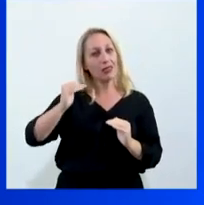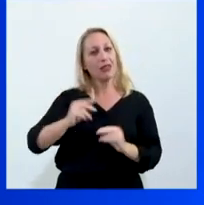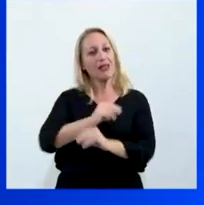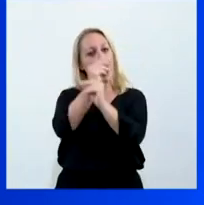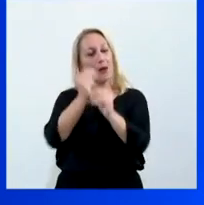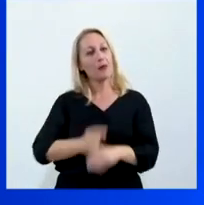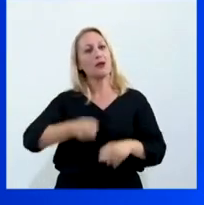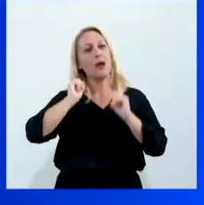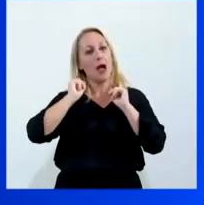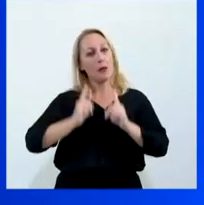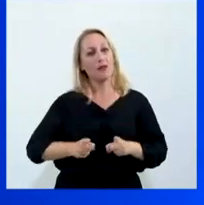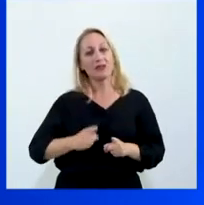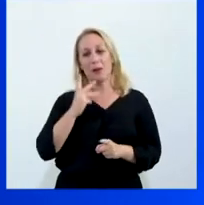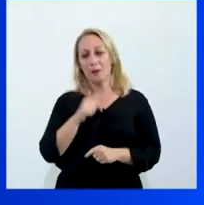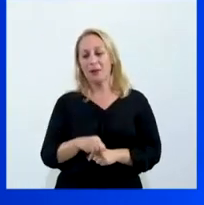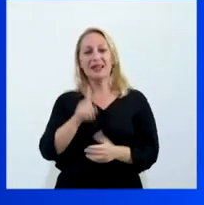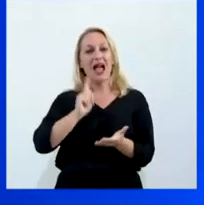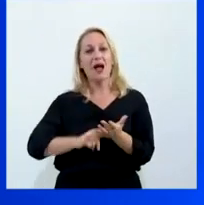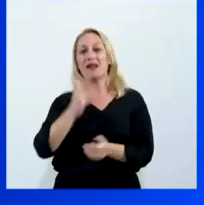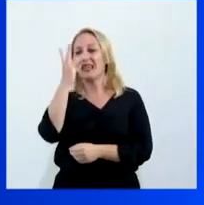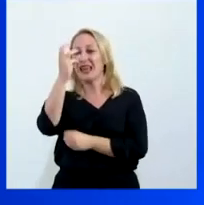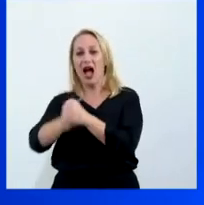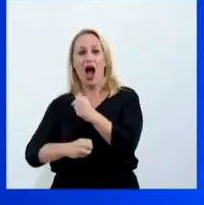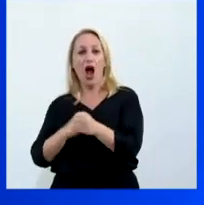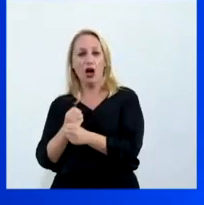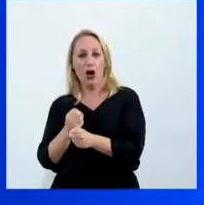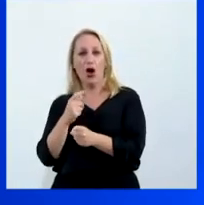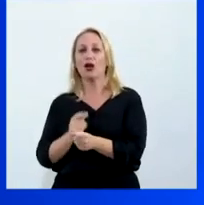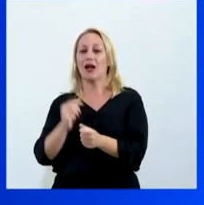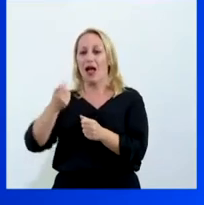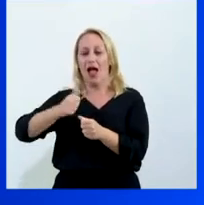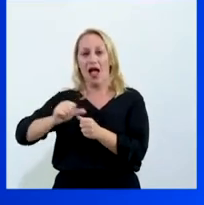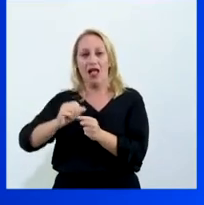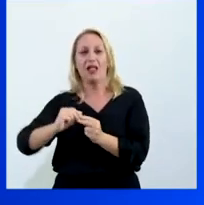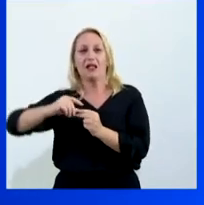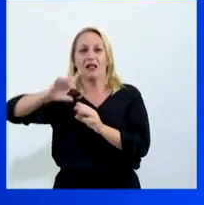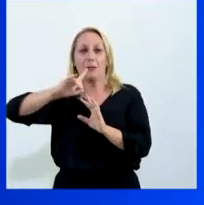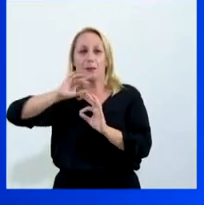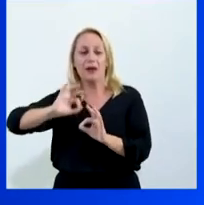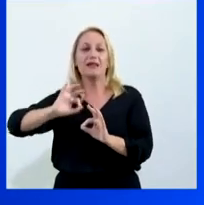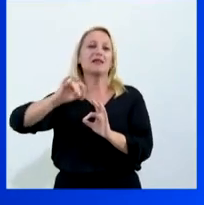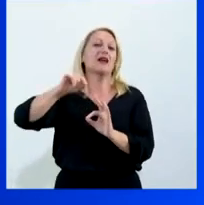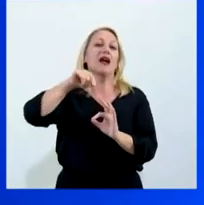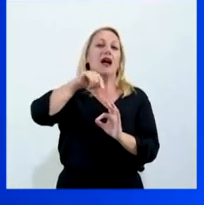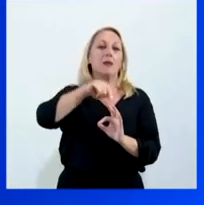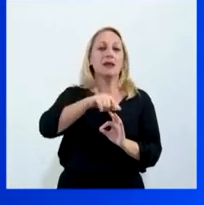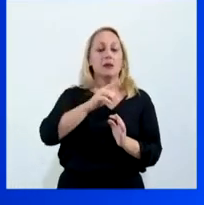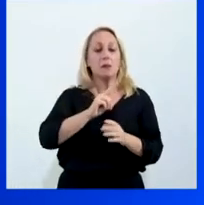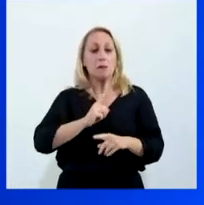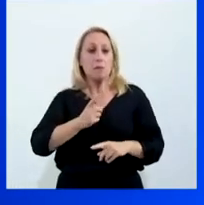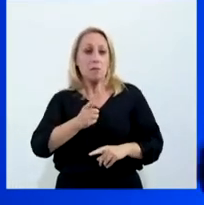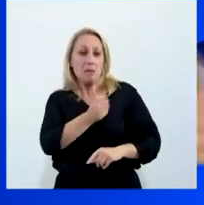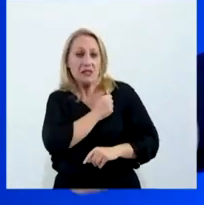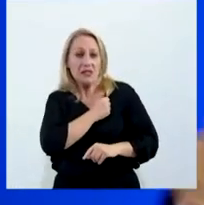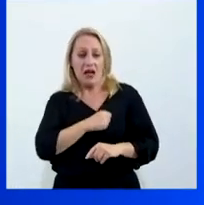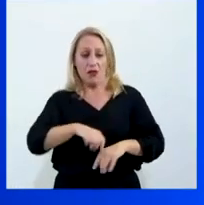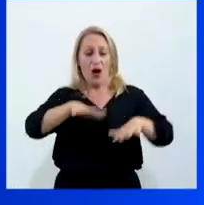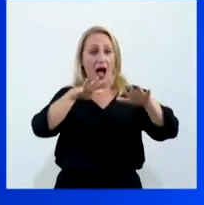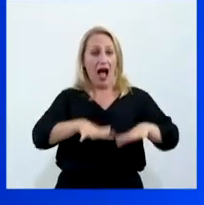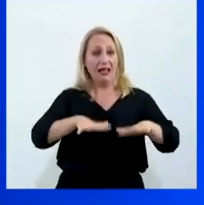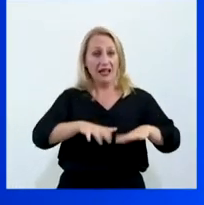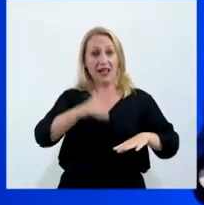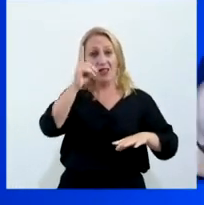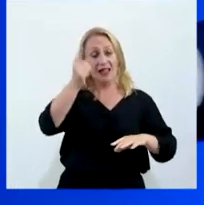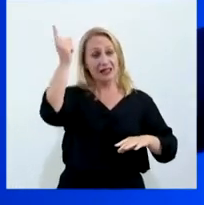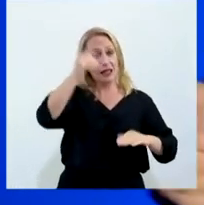να ξεπαγώσω τις τριετίες, επειδή πιστεύω ακράδαντα ότι θα πέσει η ανεργία κάτω από το 10% πολύ σύντομα και μπορούμε να κάνουμε αυτή την